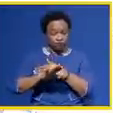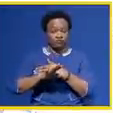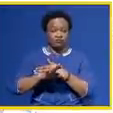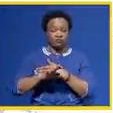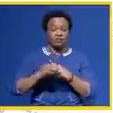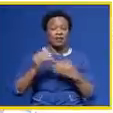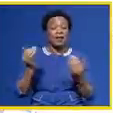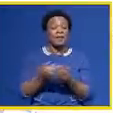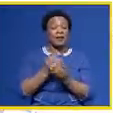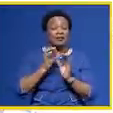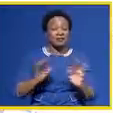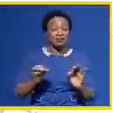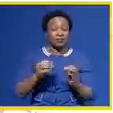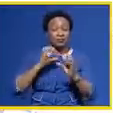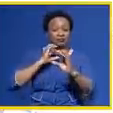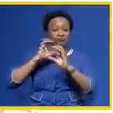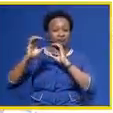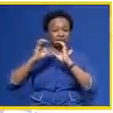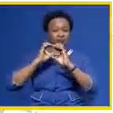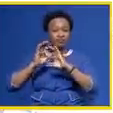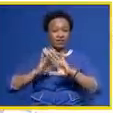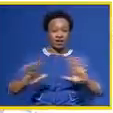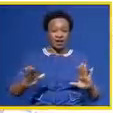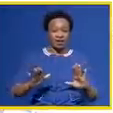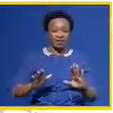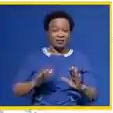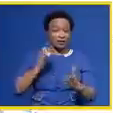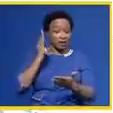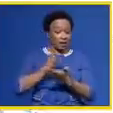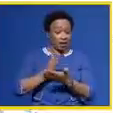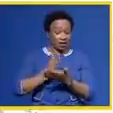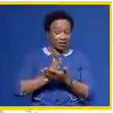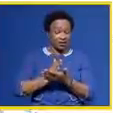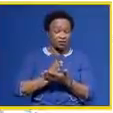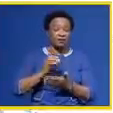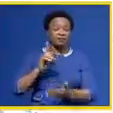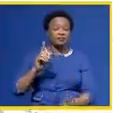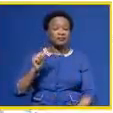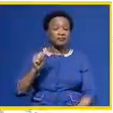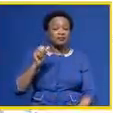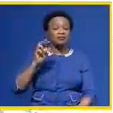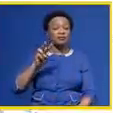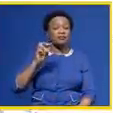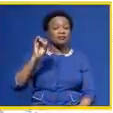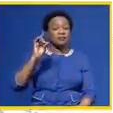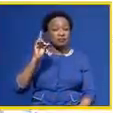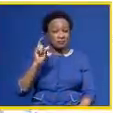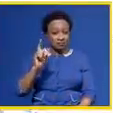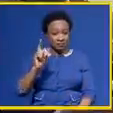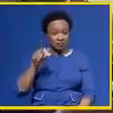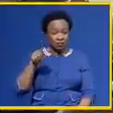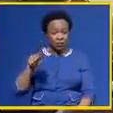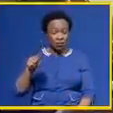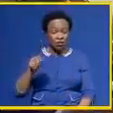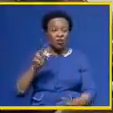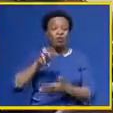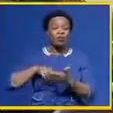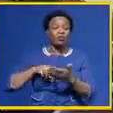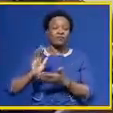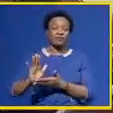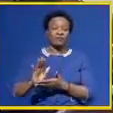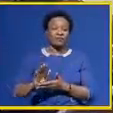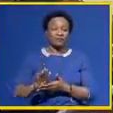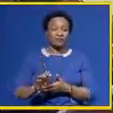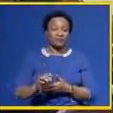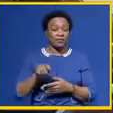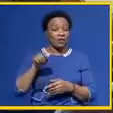nasi kuconfirm kwamba bwana David Jumbe amemteua kama wakala wake. Wakati huo huo, katibu